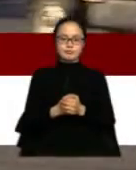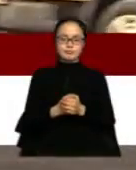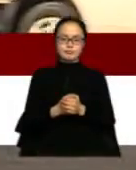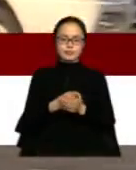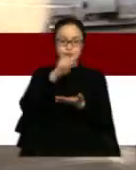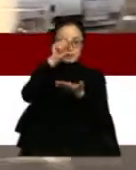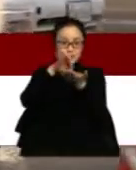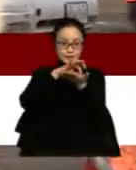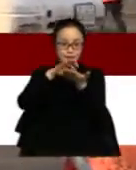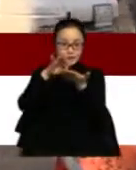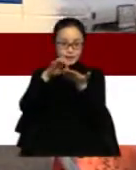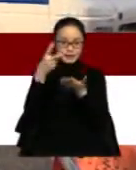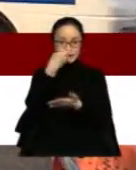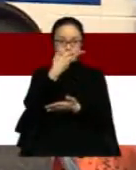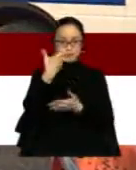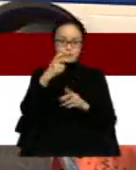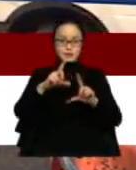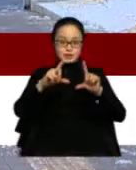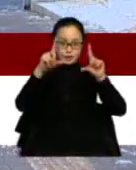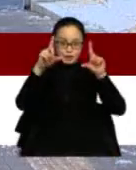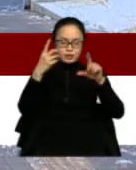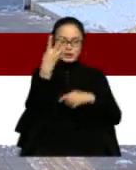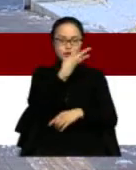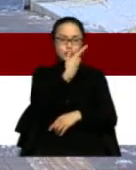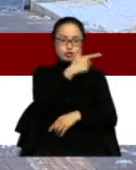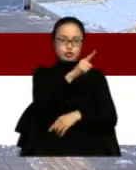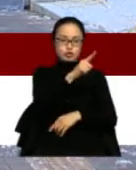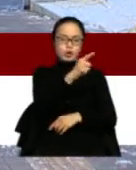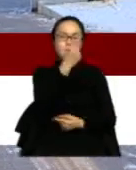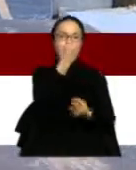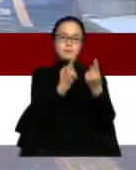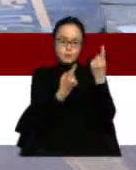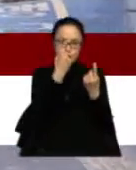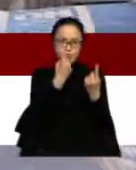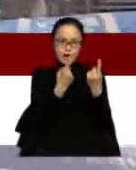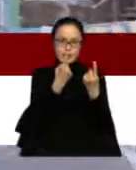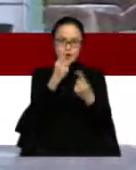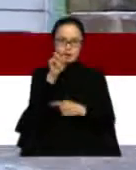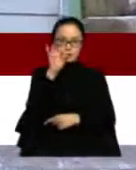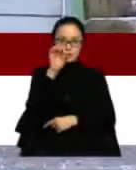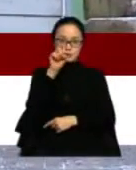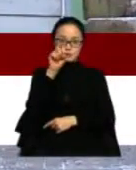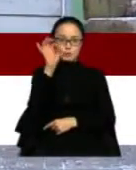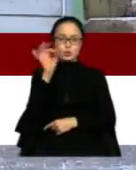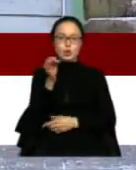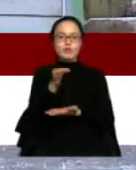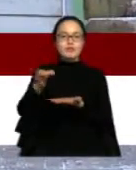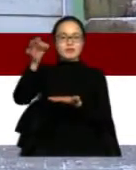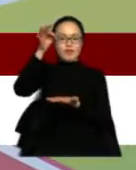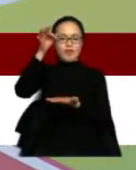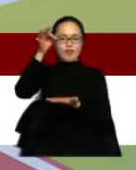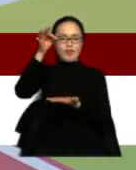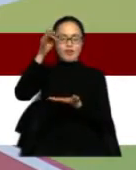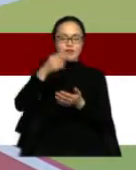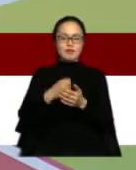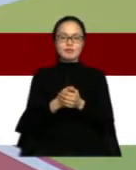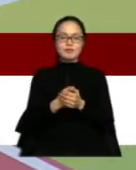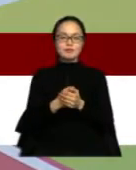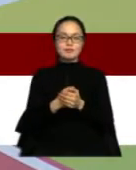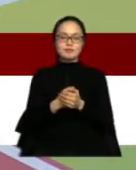회당 예산안은 2017년 도 4000 6억 원에 비해 10.8 6% 에 인사 135억원 이 증가한